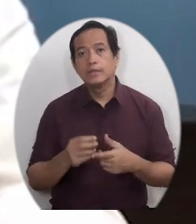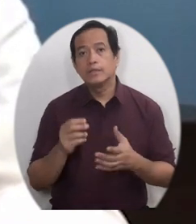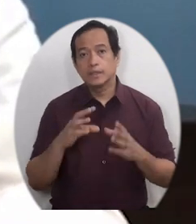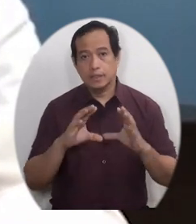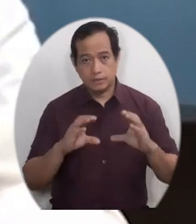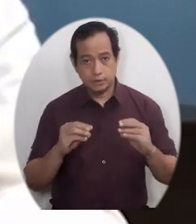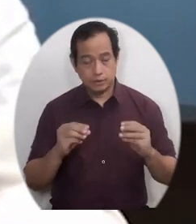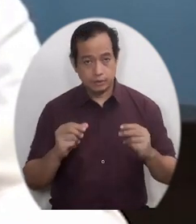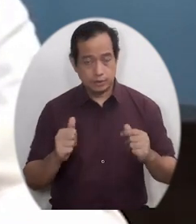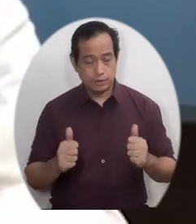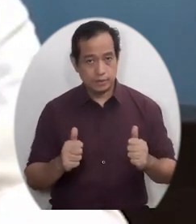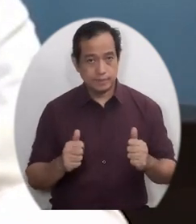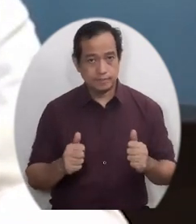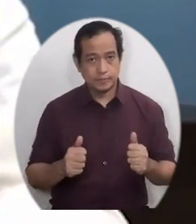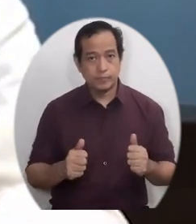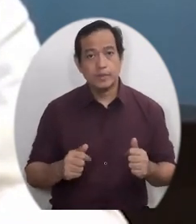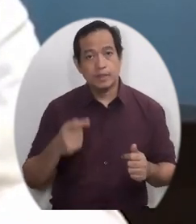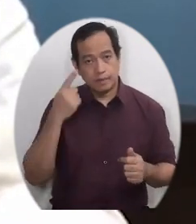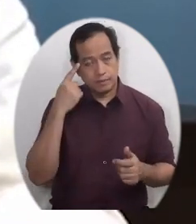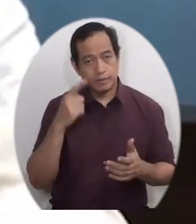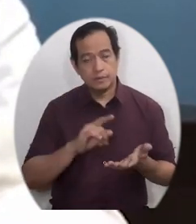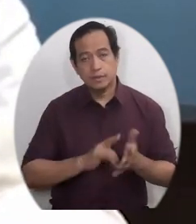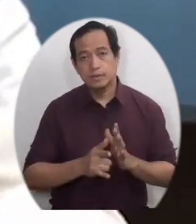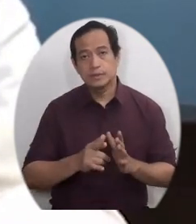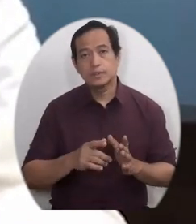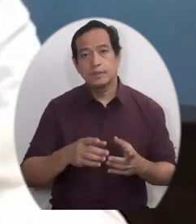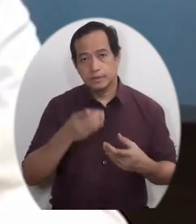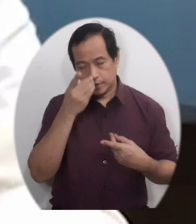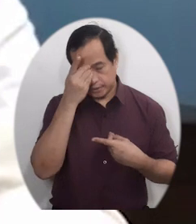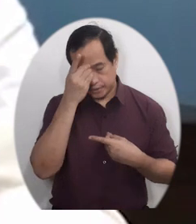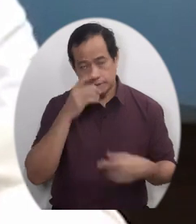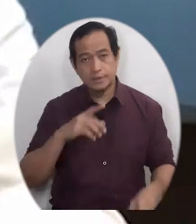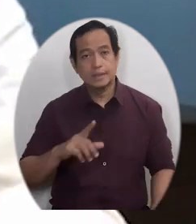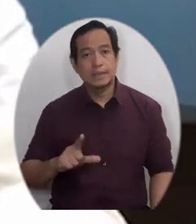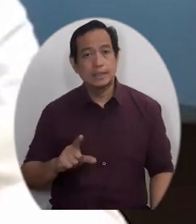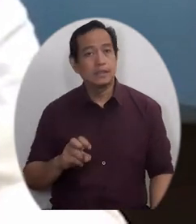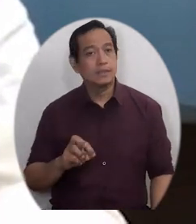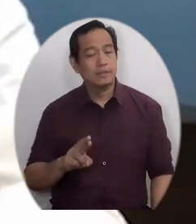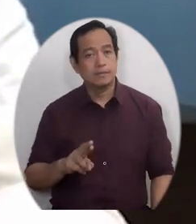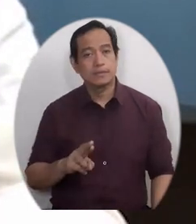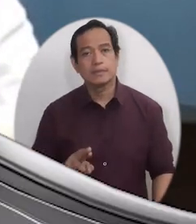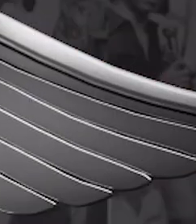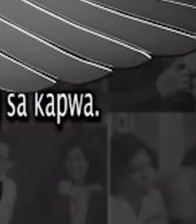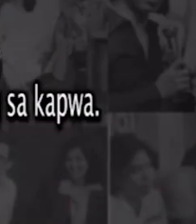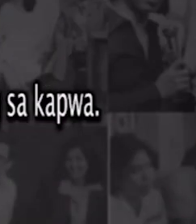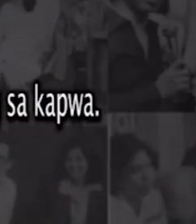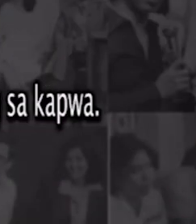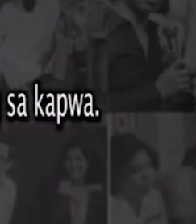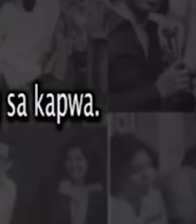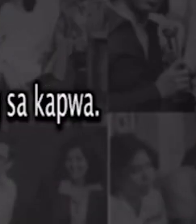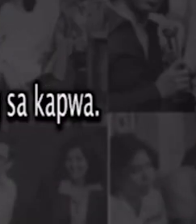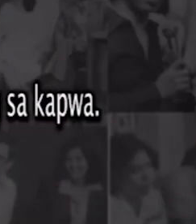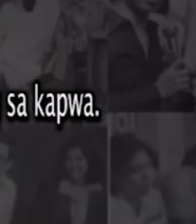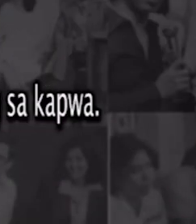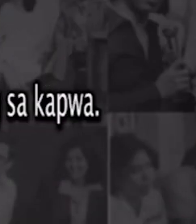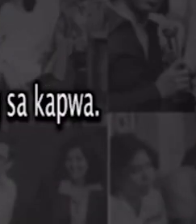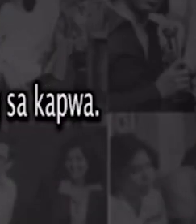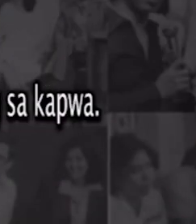no, sa primary sclerosing cholangitis ang mga cleansing therapies na ito.